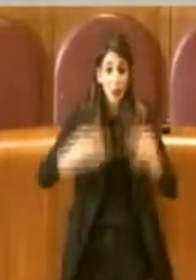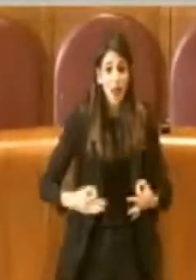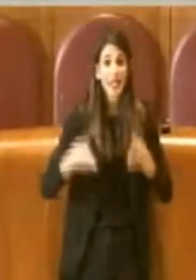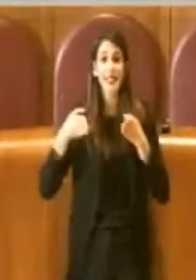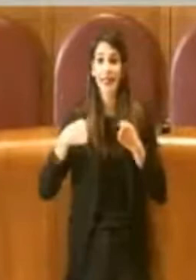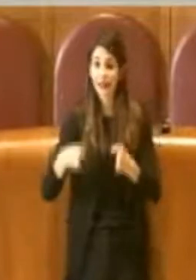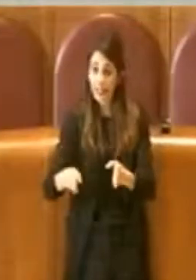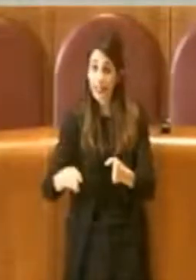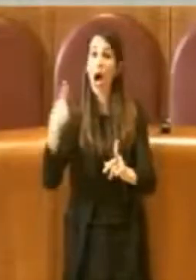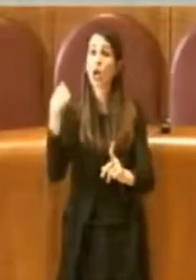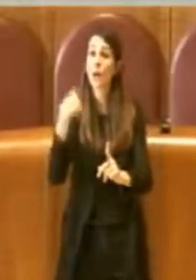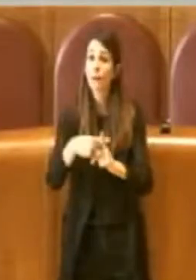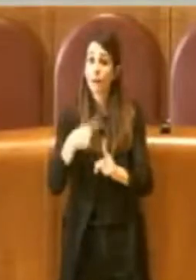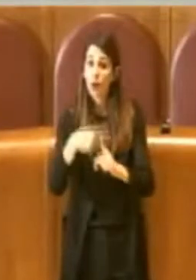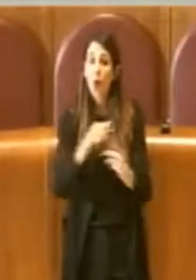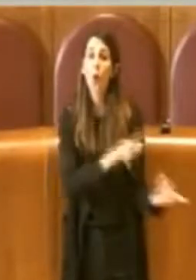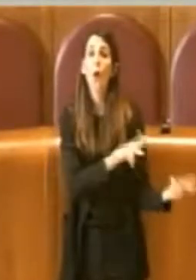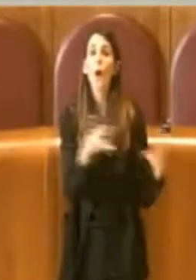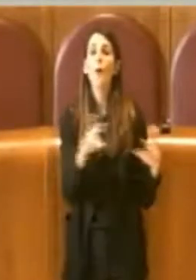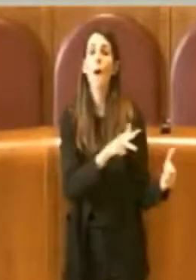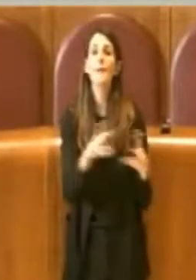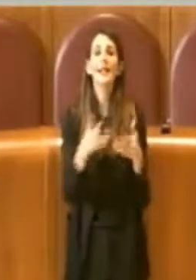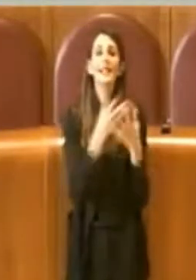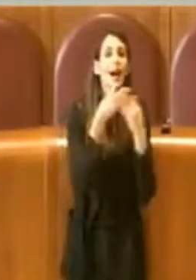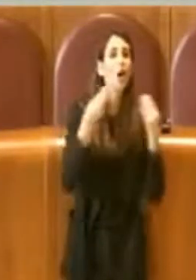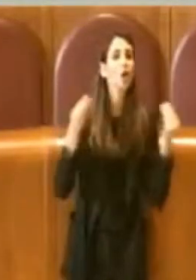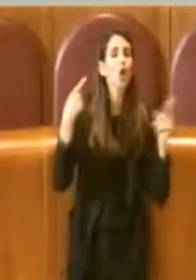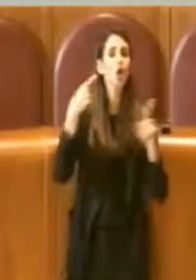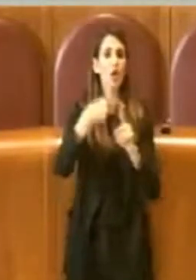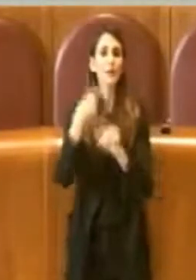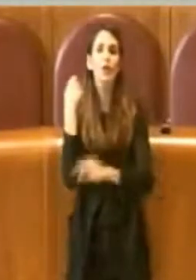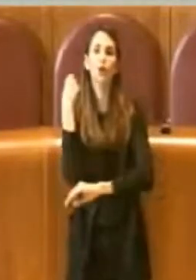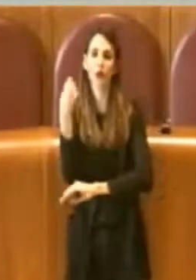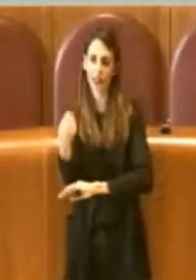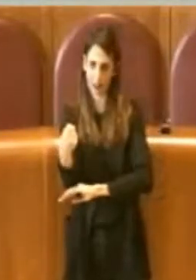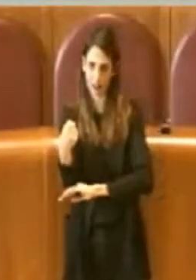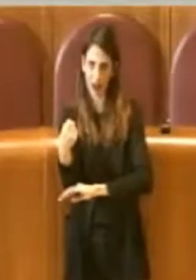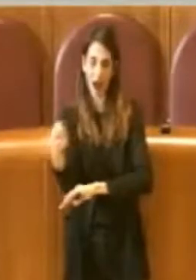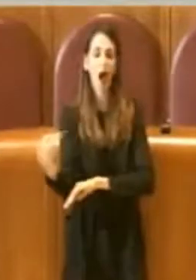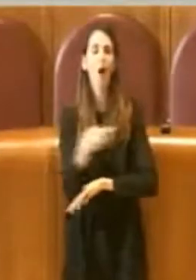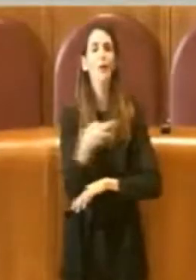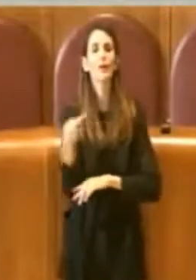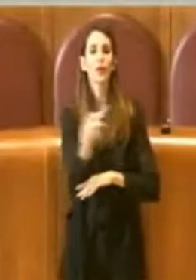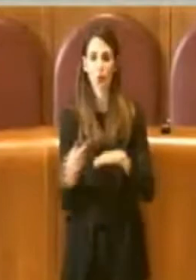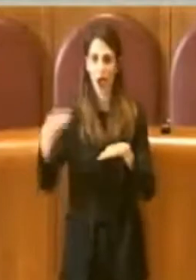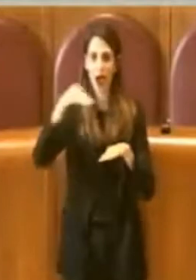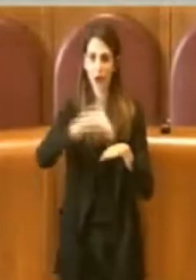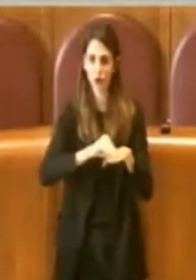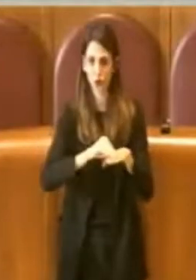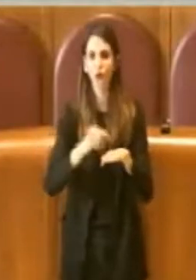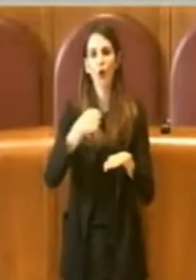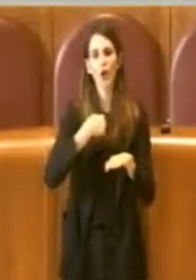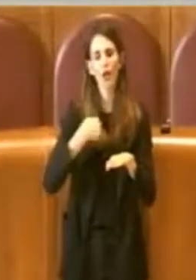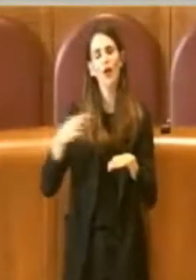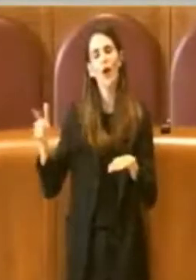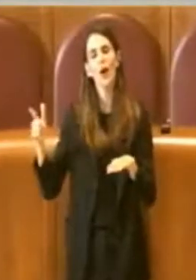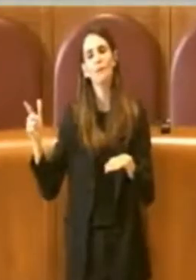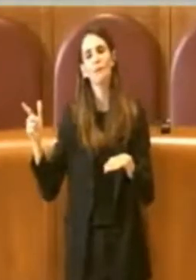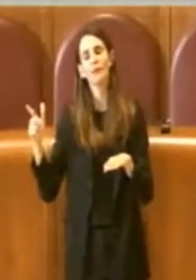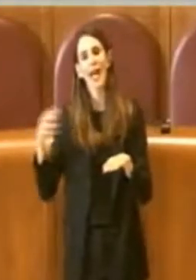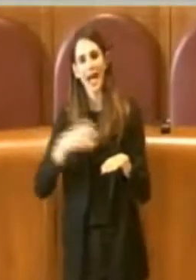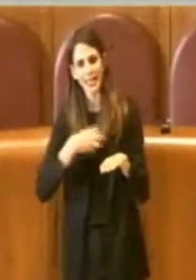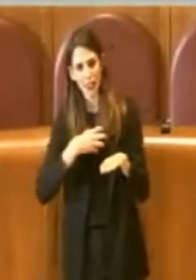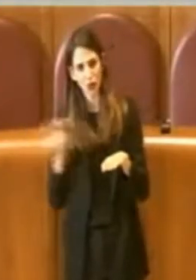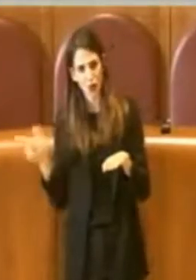e la sostenibilità, perché come ho modo di ribadire sempre, la